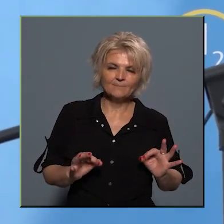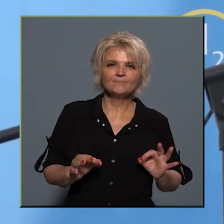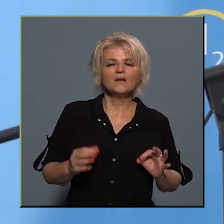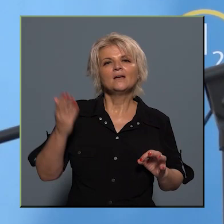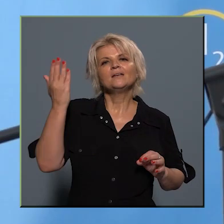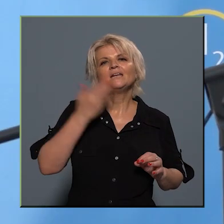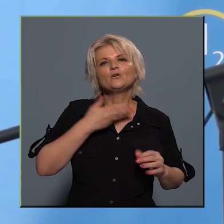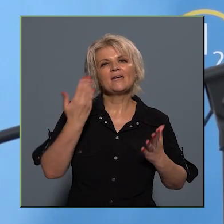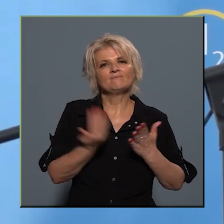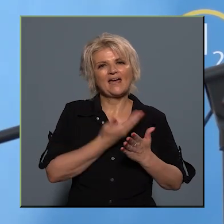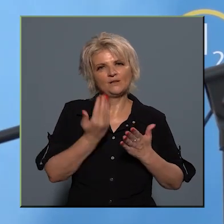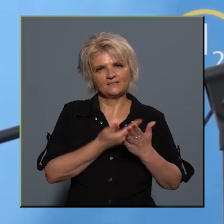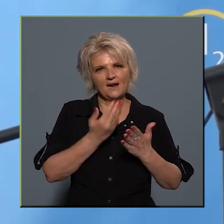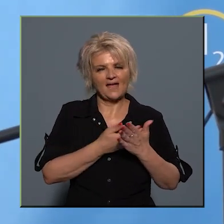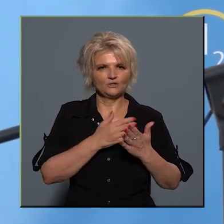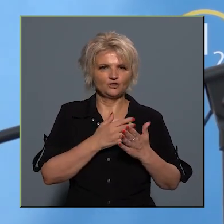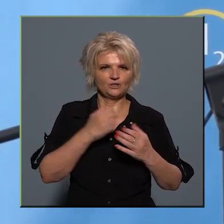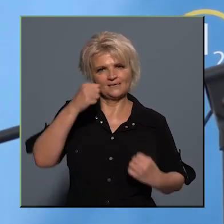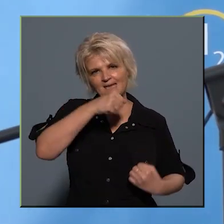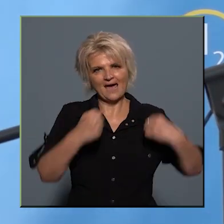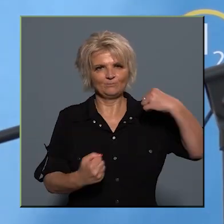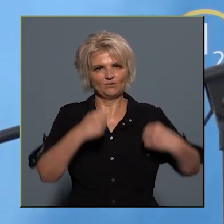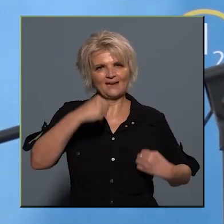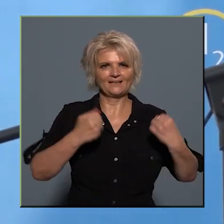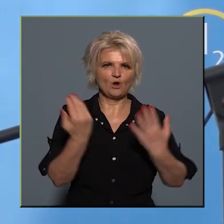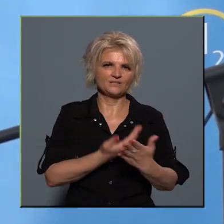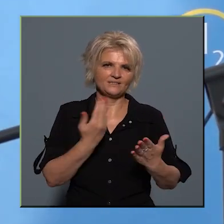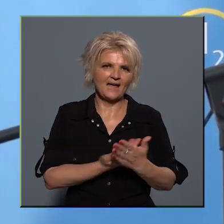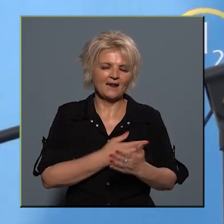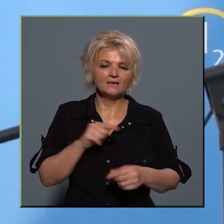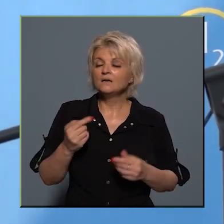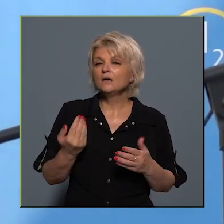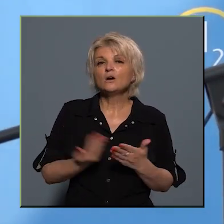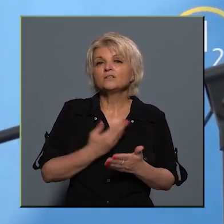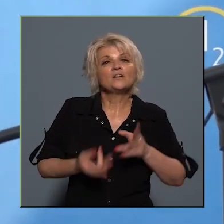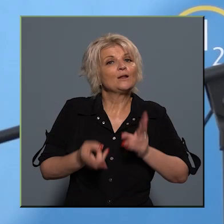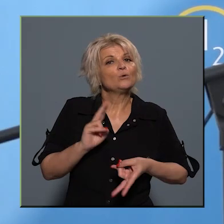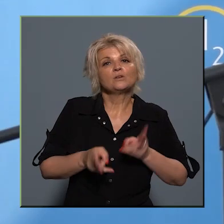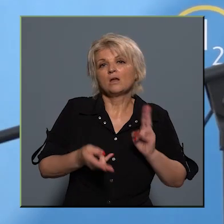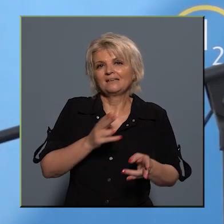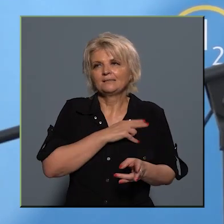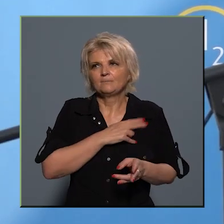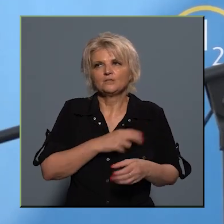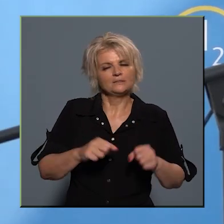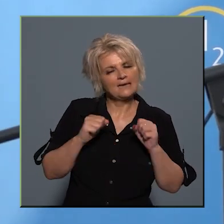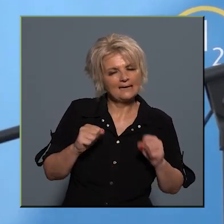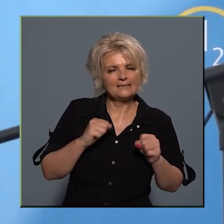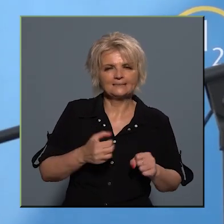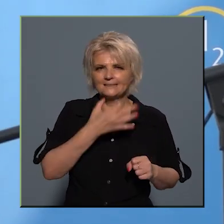hidrogén felhasználású járműveket használ. Hogy ez gazdaságilag hogy éri meg és hogy nem éri meg, ez egy nagyon nehéz